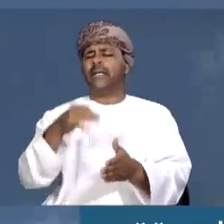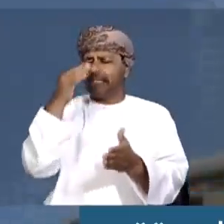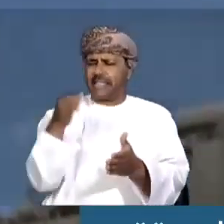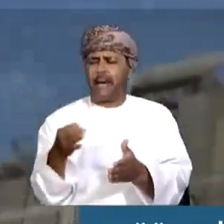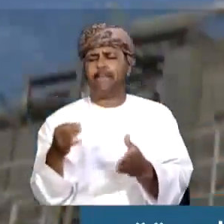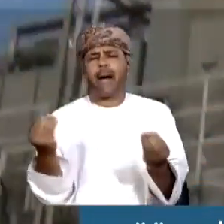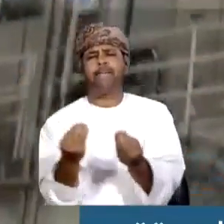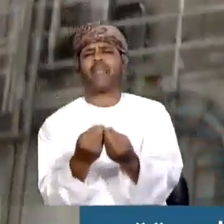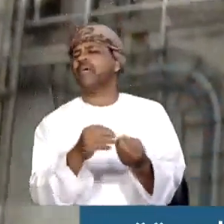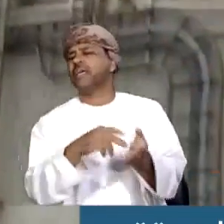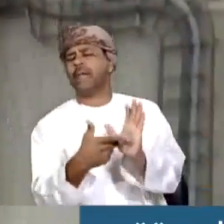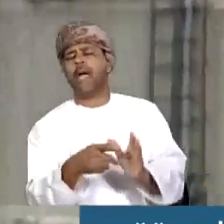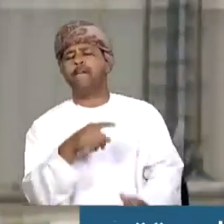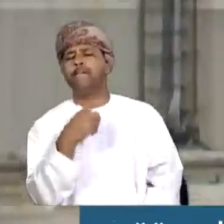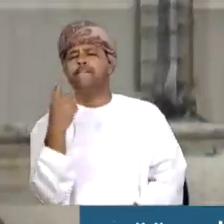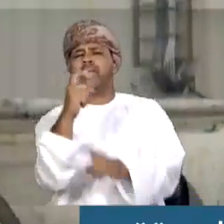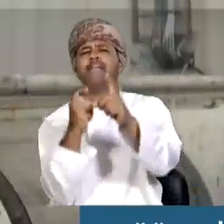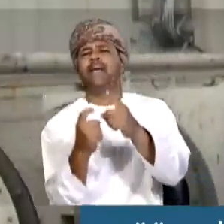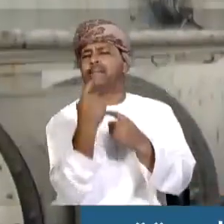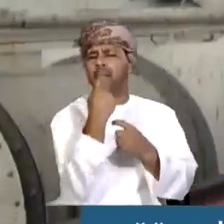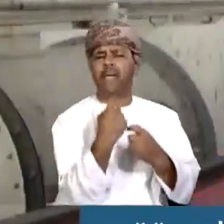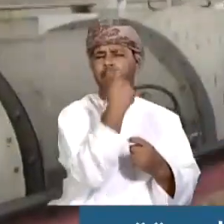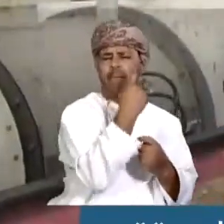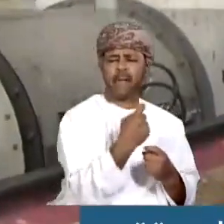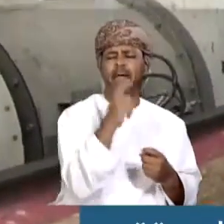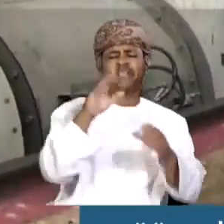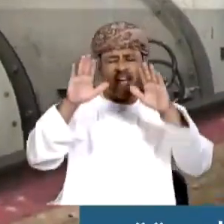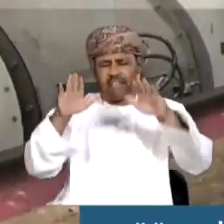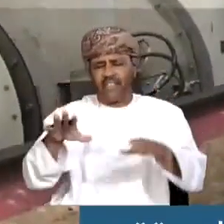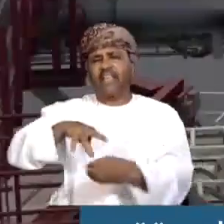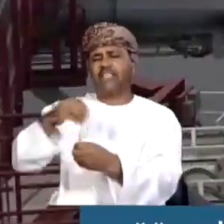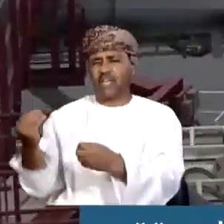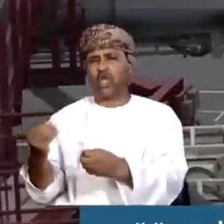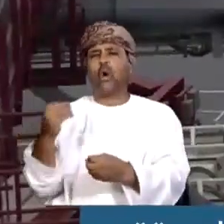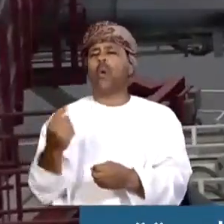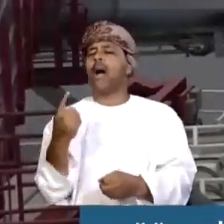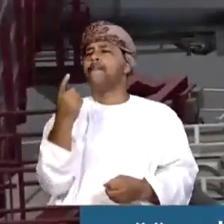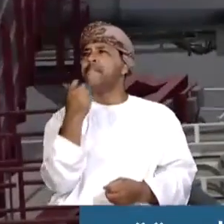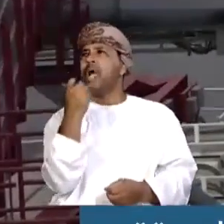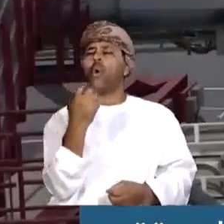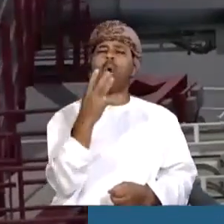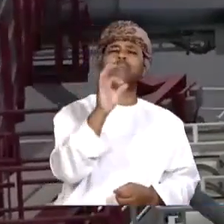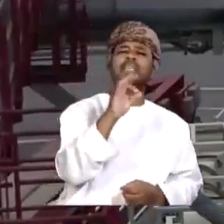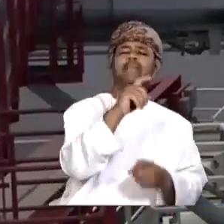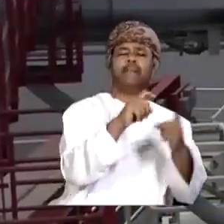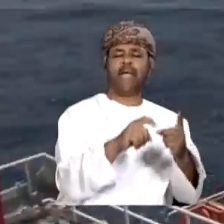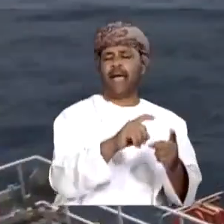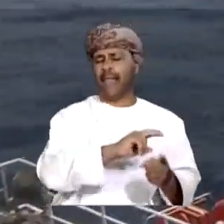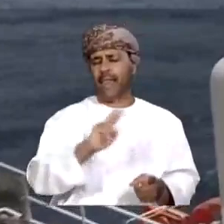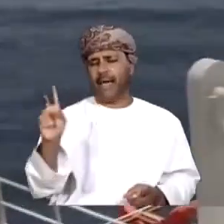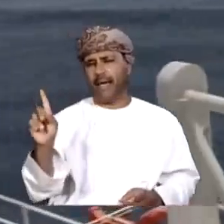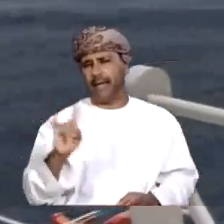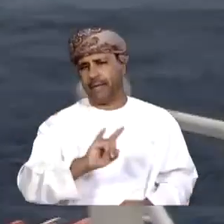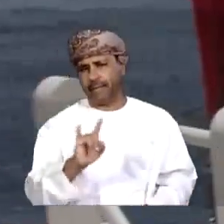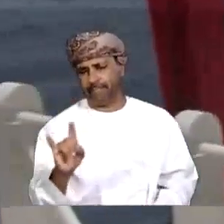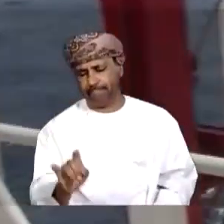المتفق عليه عند نسبة 100% لتخفيضات الإنتاج وليس عند 150%.